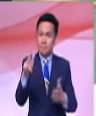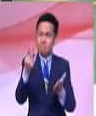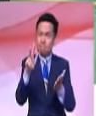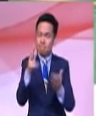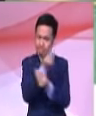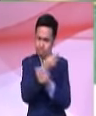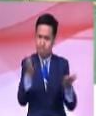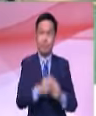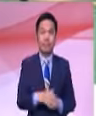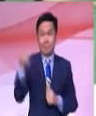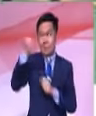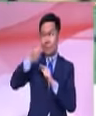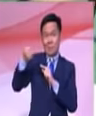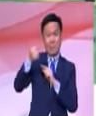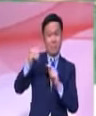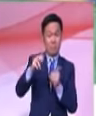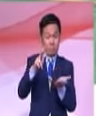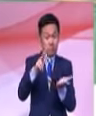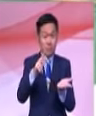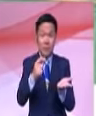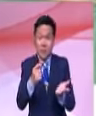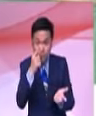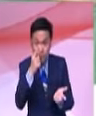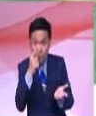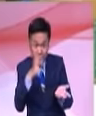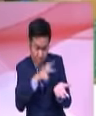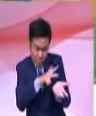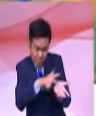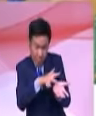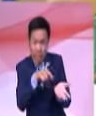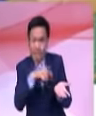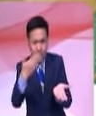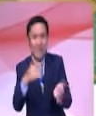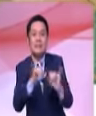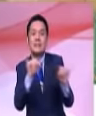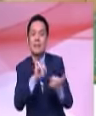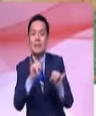Jelas Dato' Sri Rizal, keputusan ujian tersebut akan diketahui pada Isnin ini.